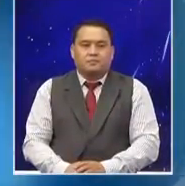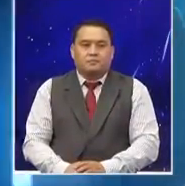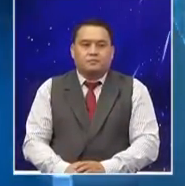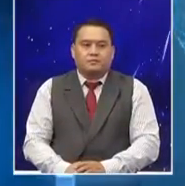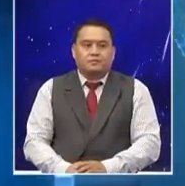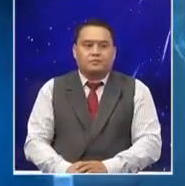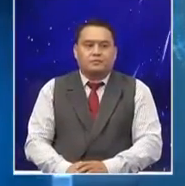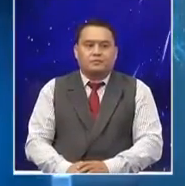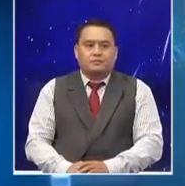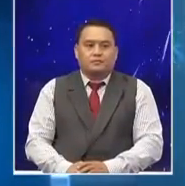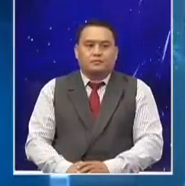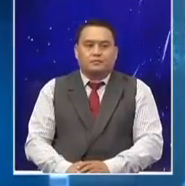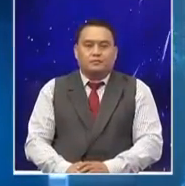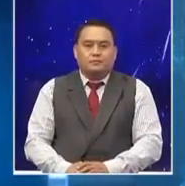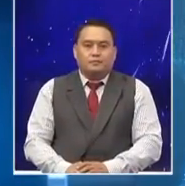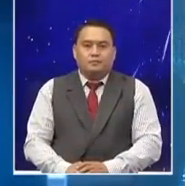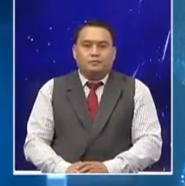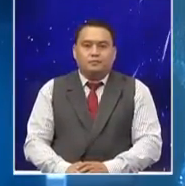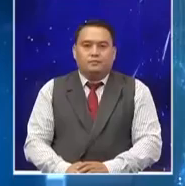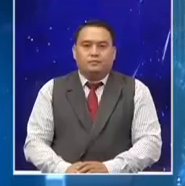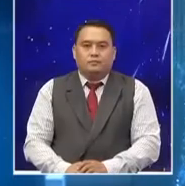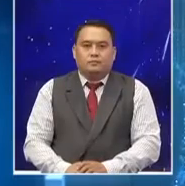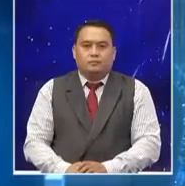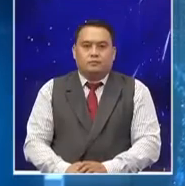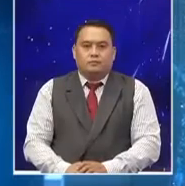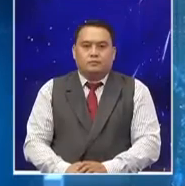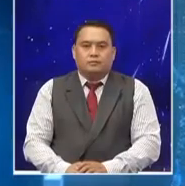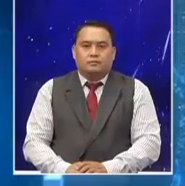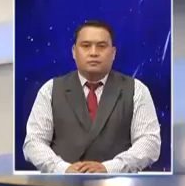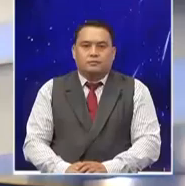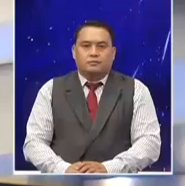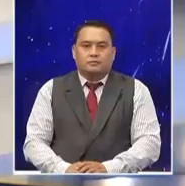айнур мир ханава нуржан вулканов телеканал жетысу талды-курган